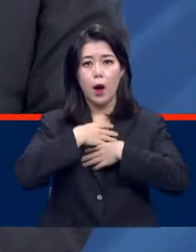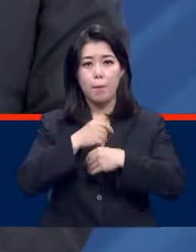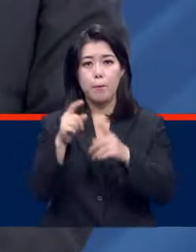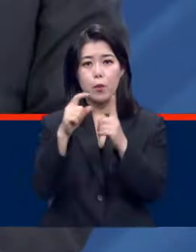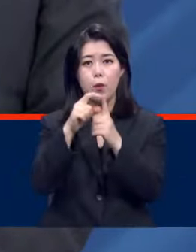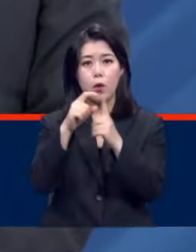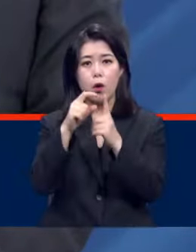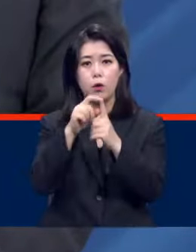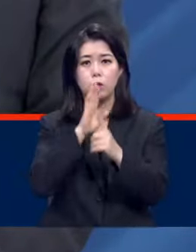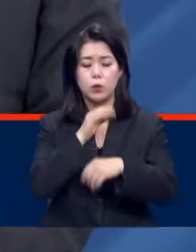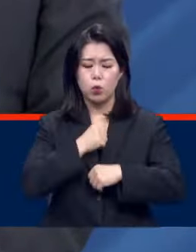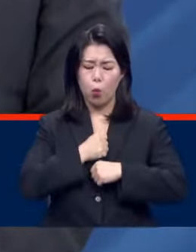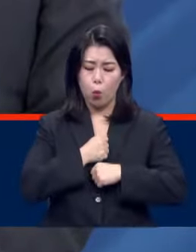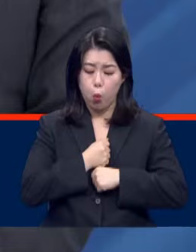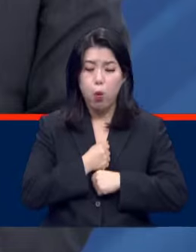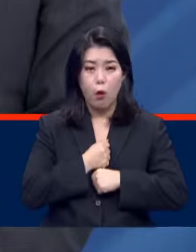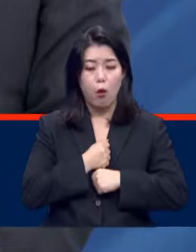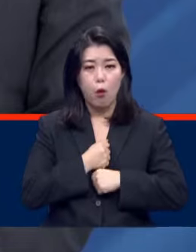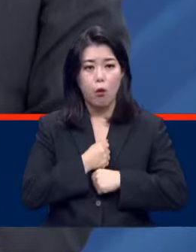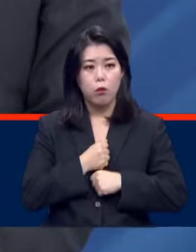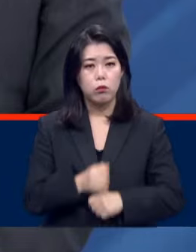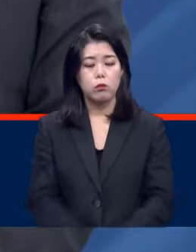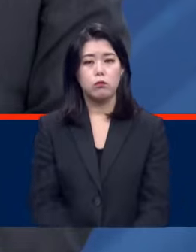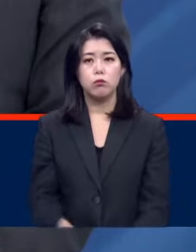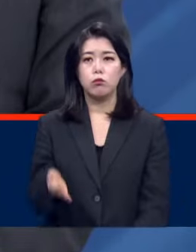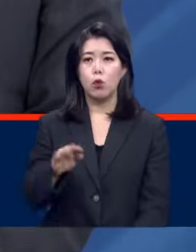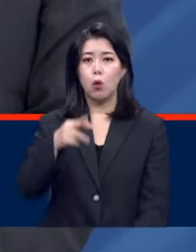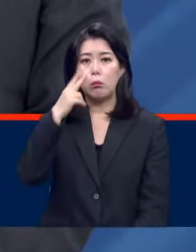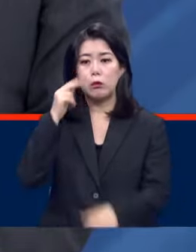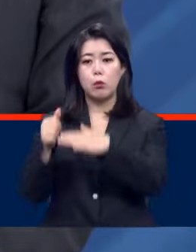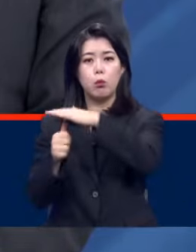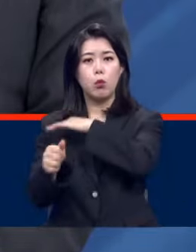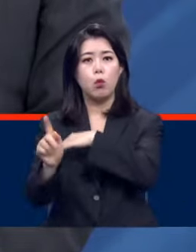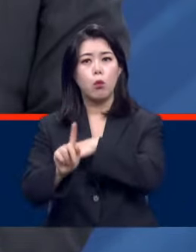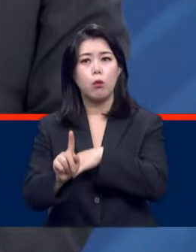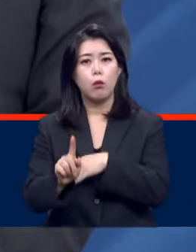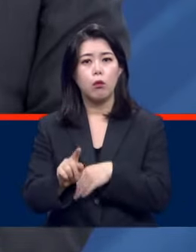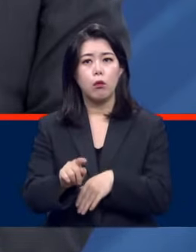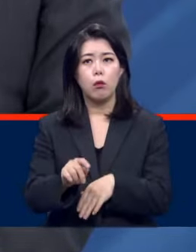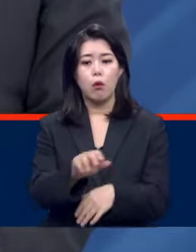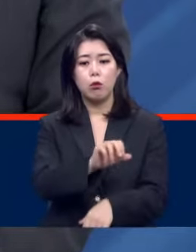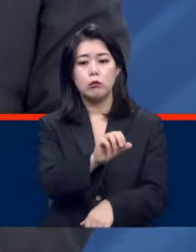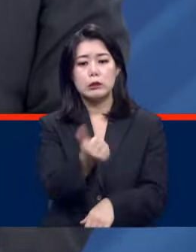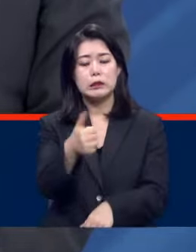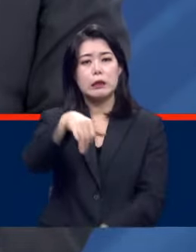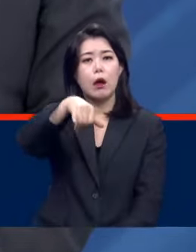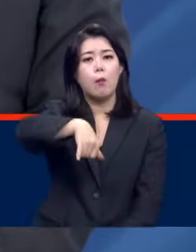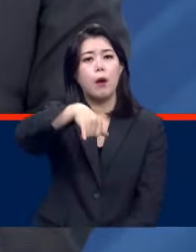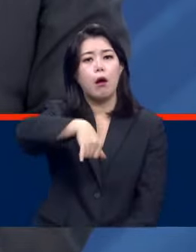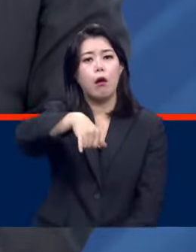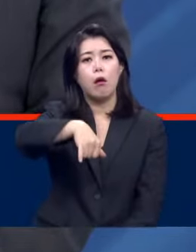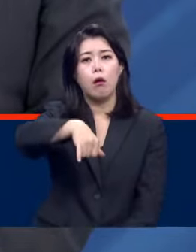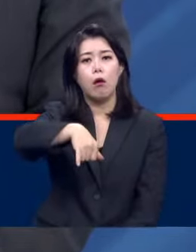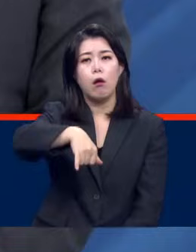굉장히 조심스러운데 근데 미대사가 드백 지금 시체 가방을 공개적인